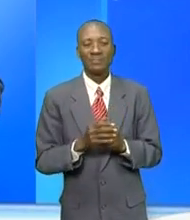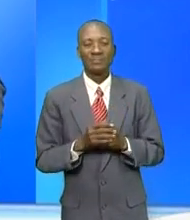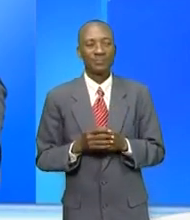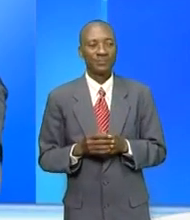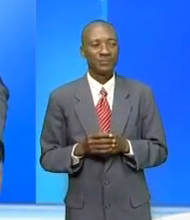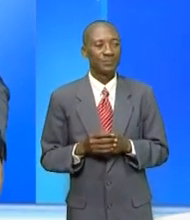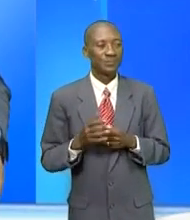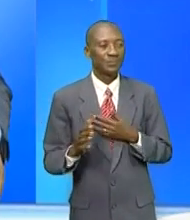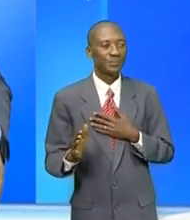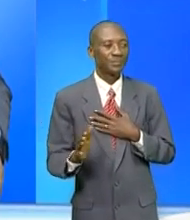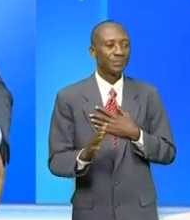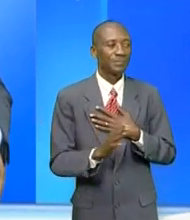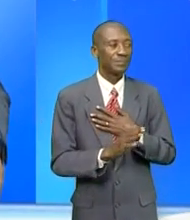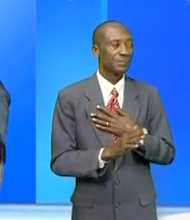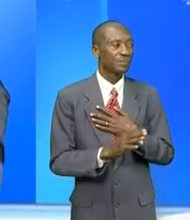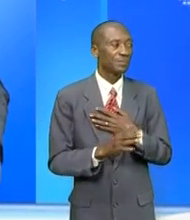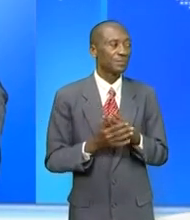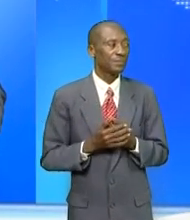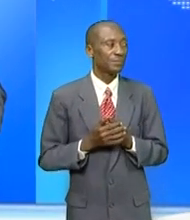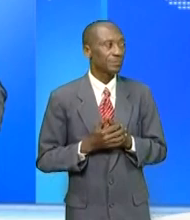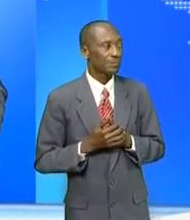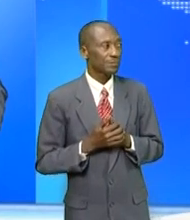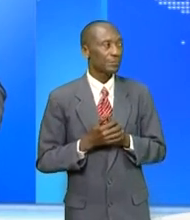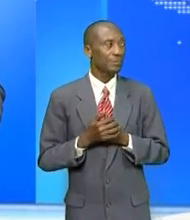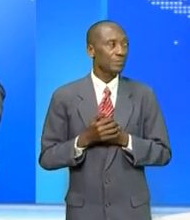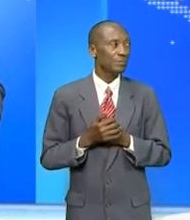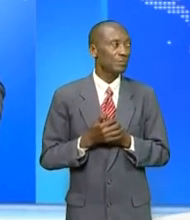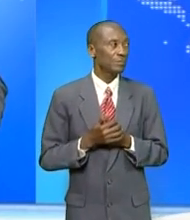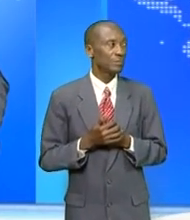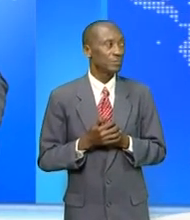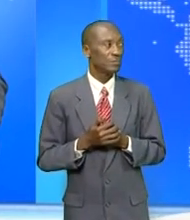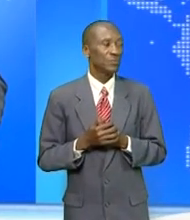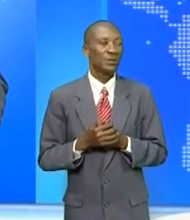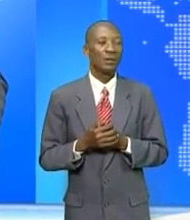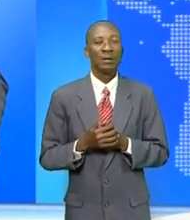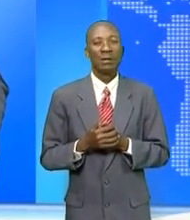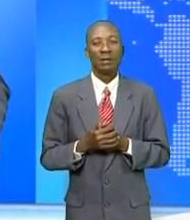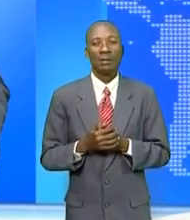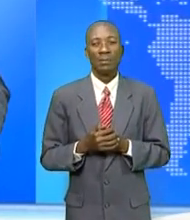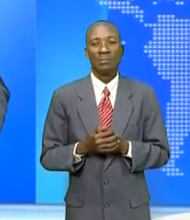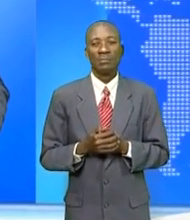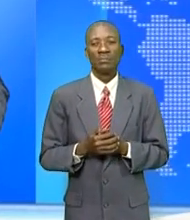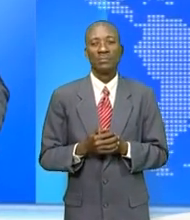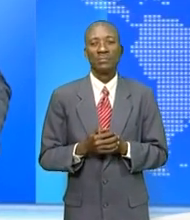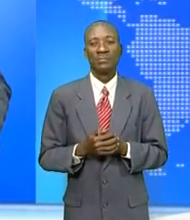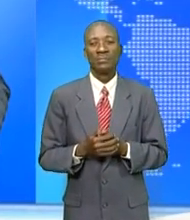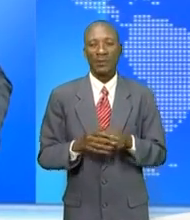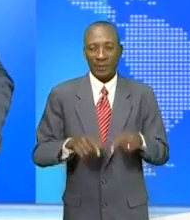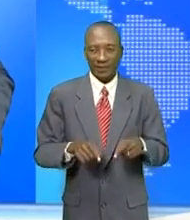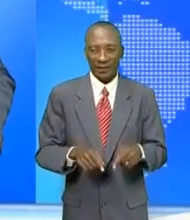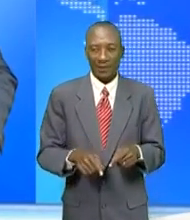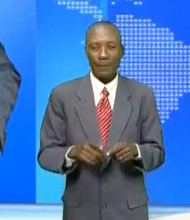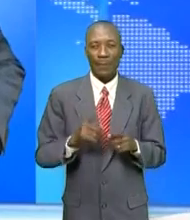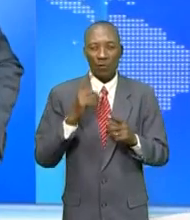L'on paye ce qu'on a réellement consommé et l'on consomme ce qu'on a réellement payé. Eh bien, c'est un peu l'équilibre